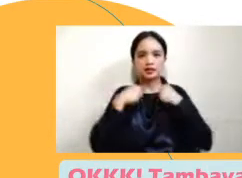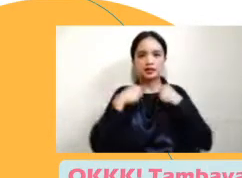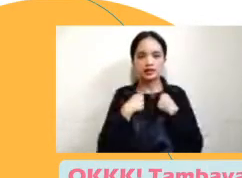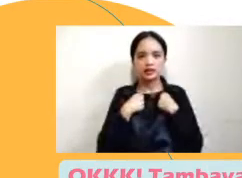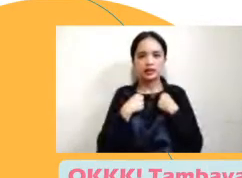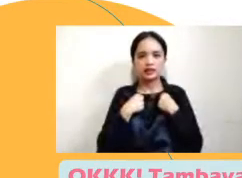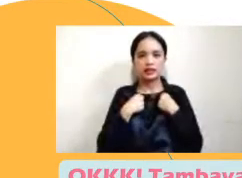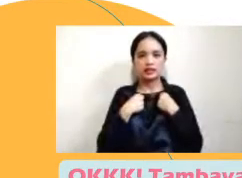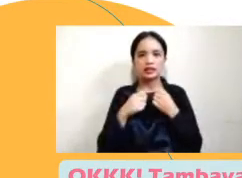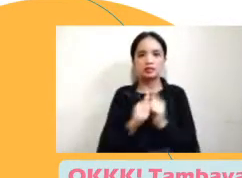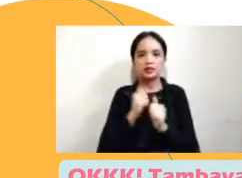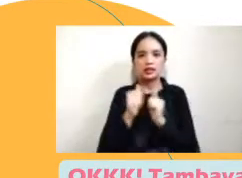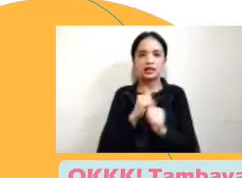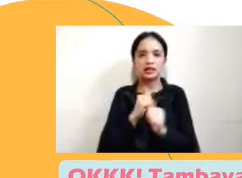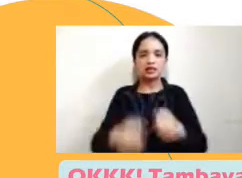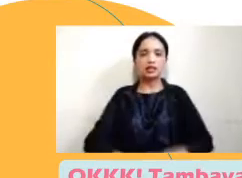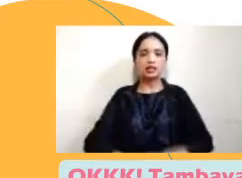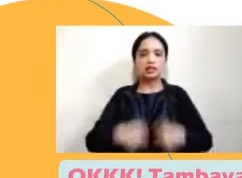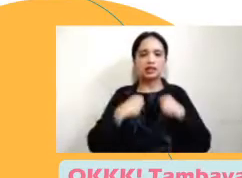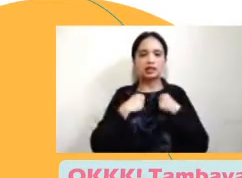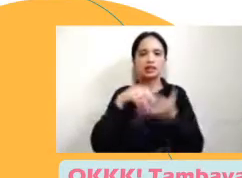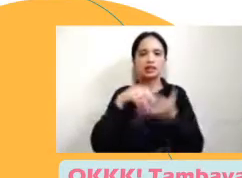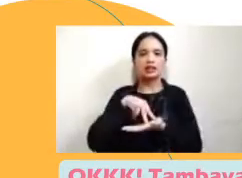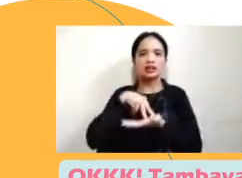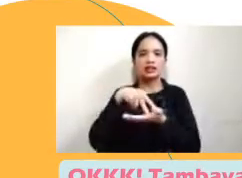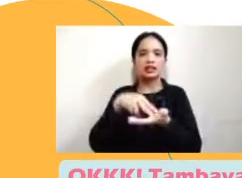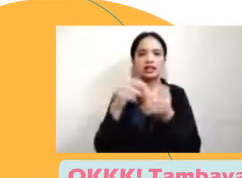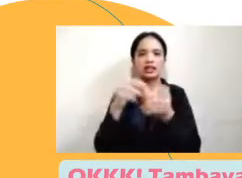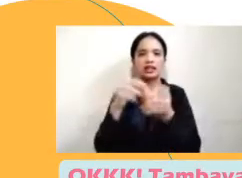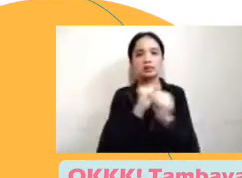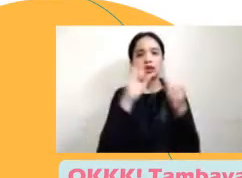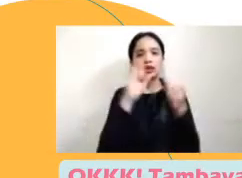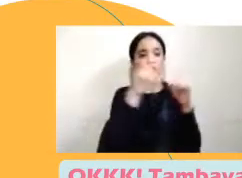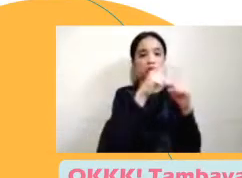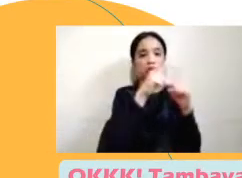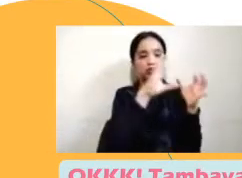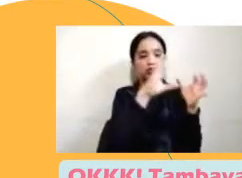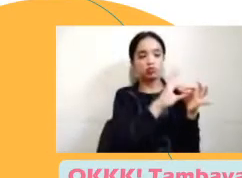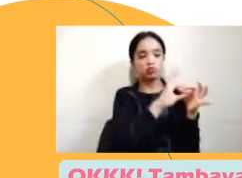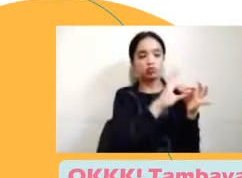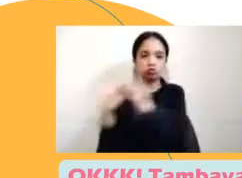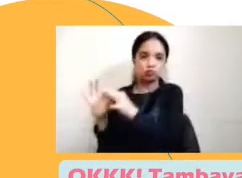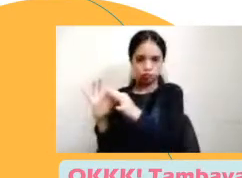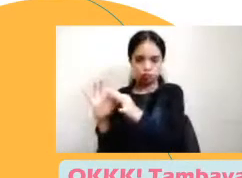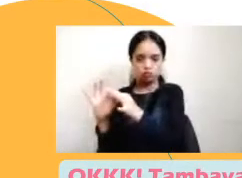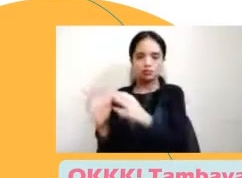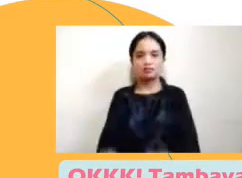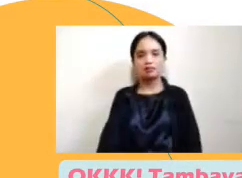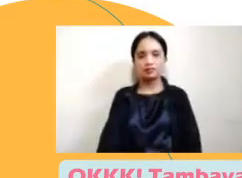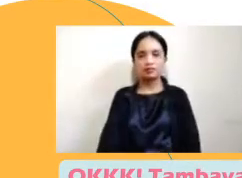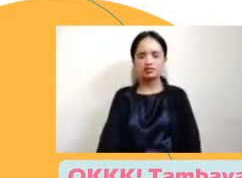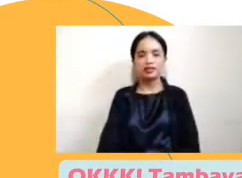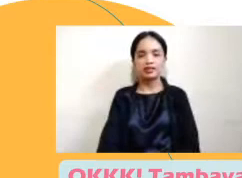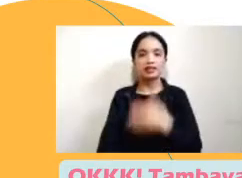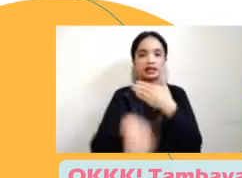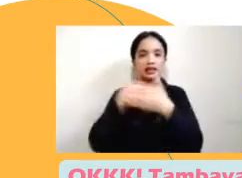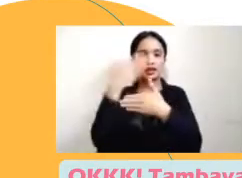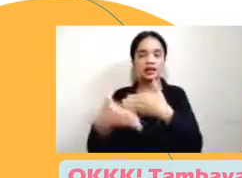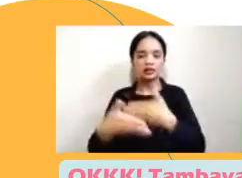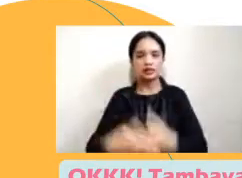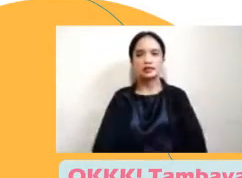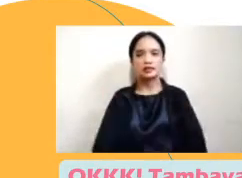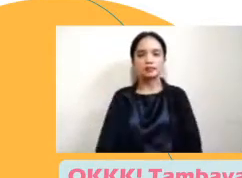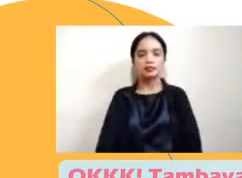Okay. O, di ba? Para tayong nag-word association. So, basta may nauna na, may susunod na. O, next. Sino pa?